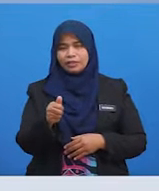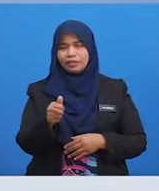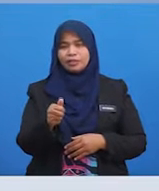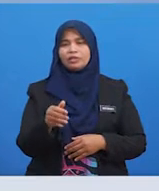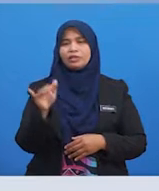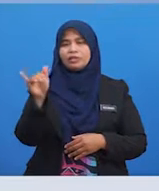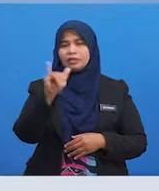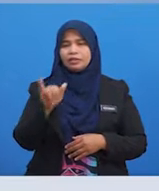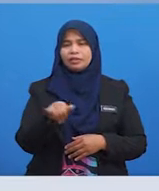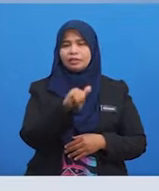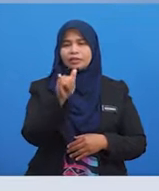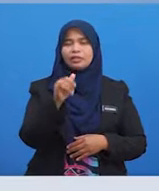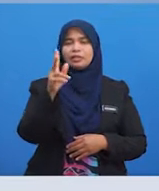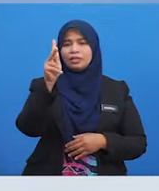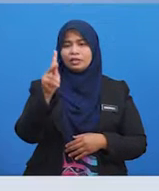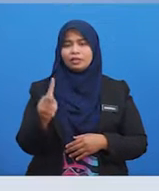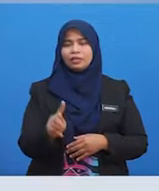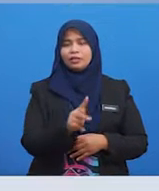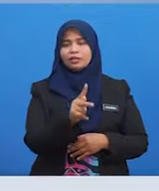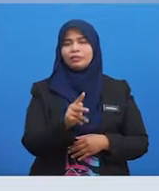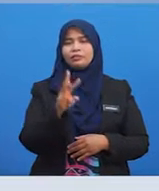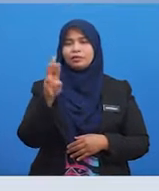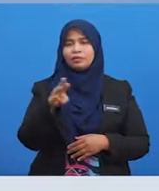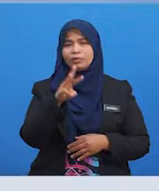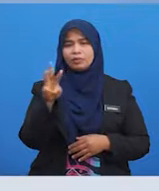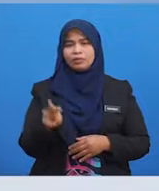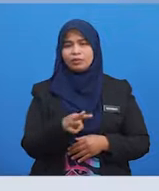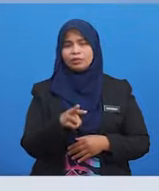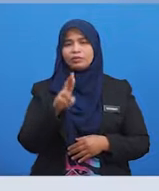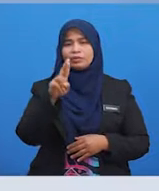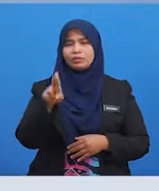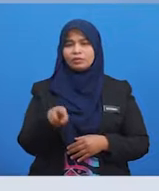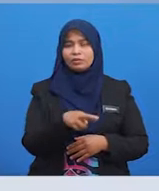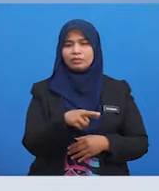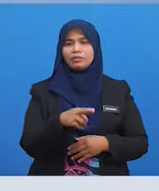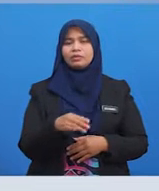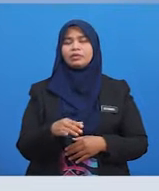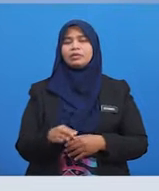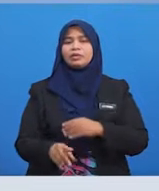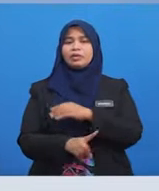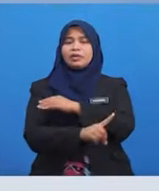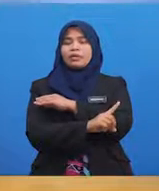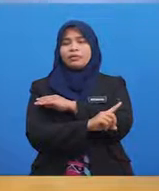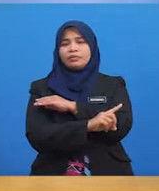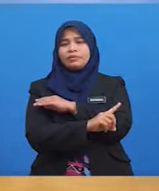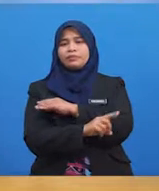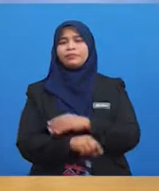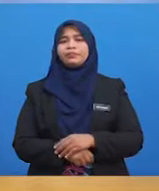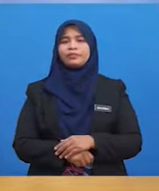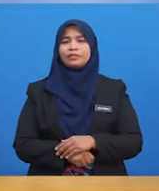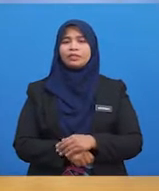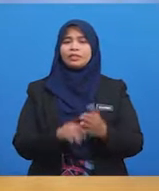ya, kaf, waw, roh. Ekor.